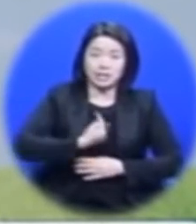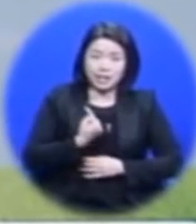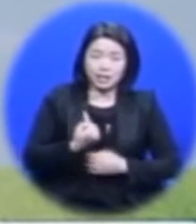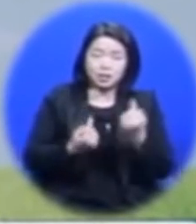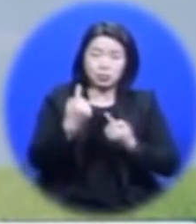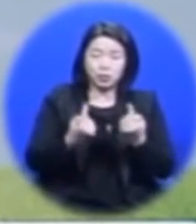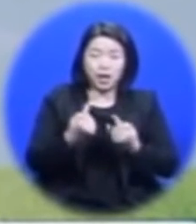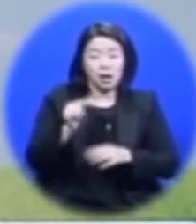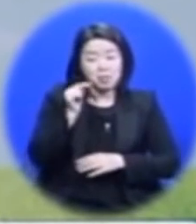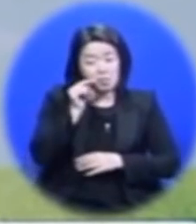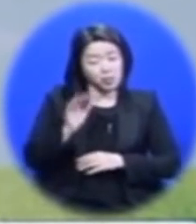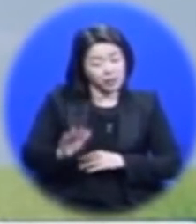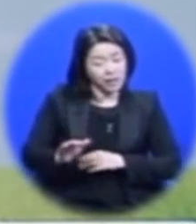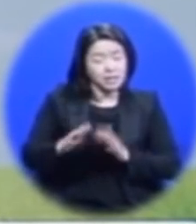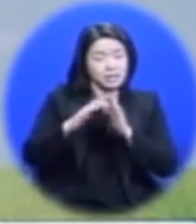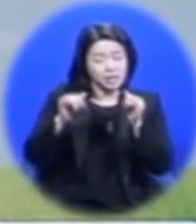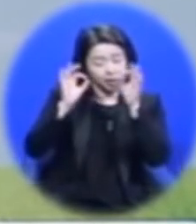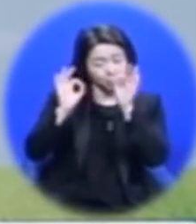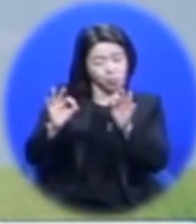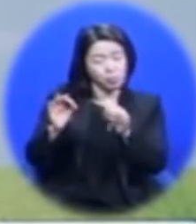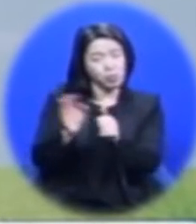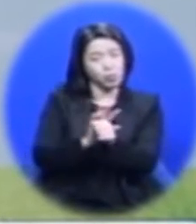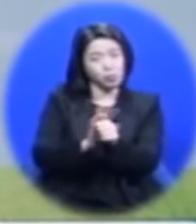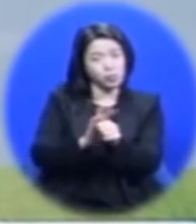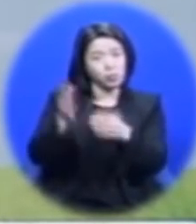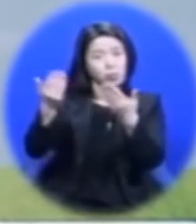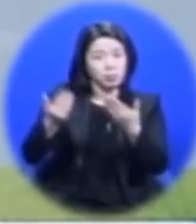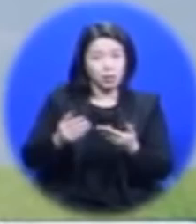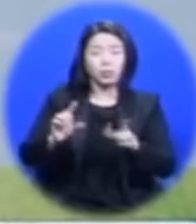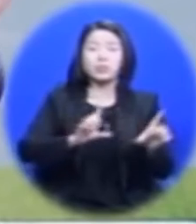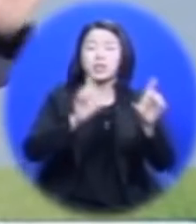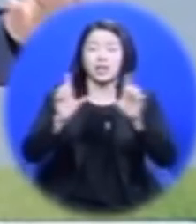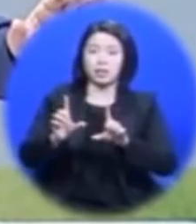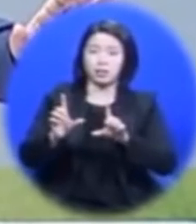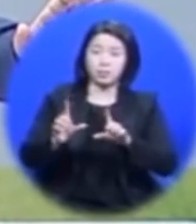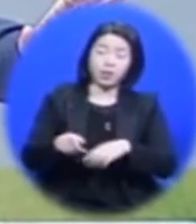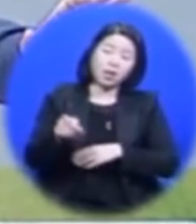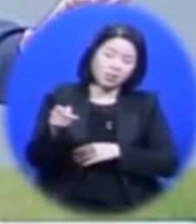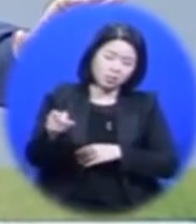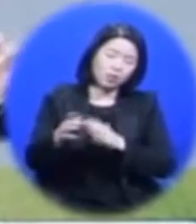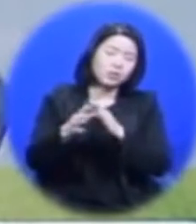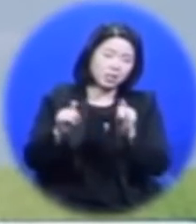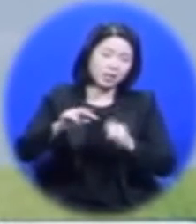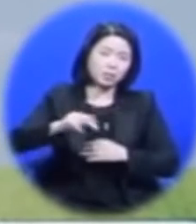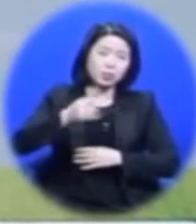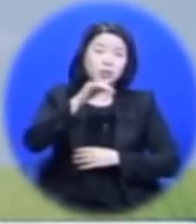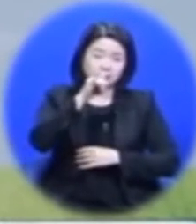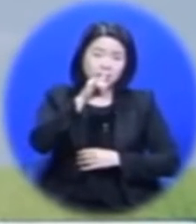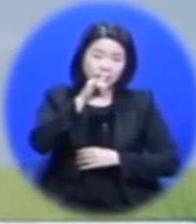좀 못한 사람들을 보면서 위로받고 사는 것. 저런 사람들도 있는데,